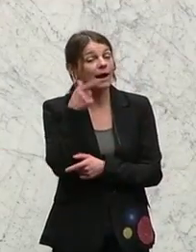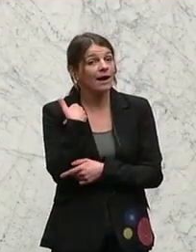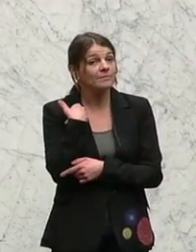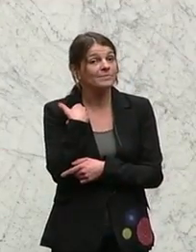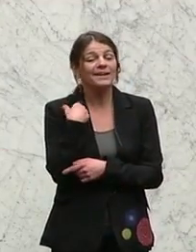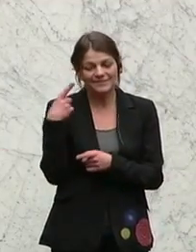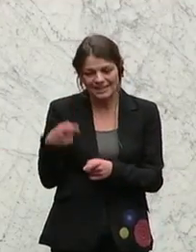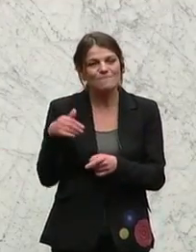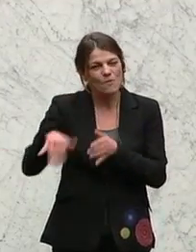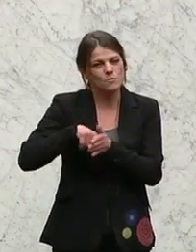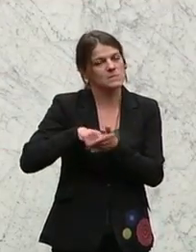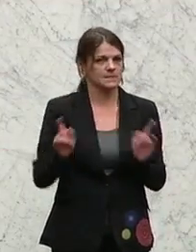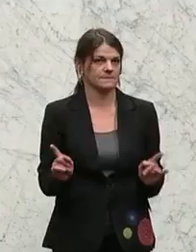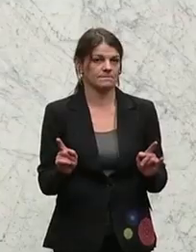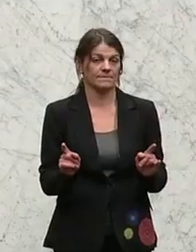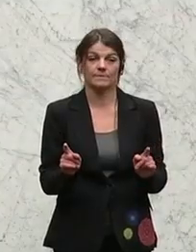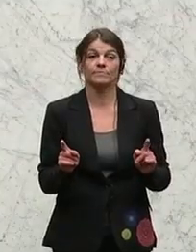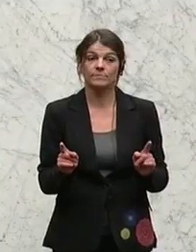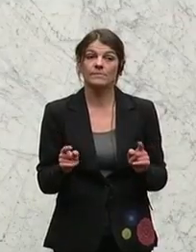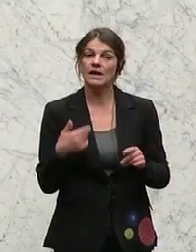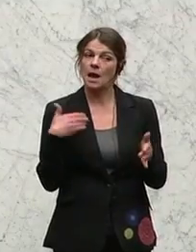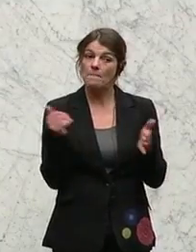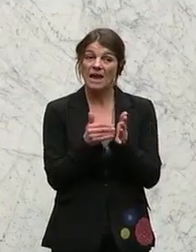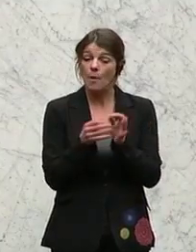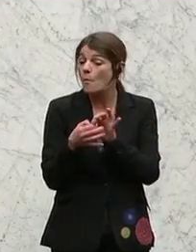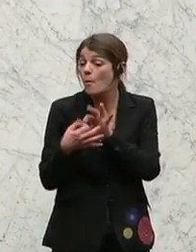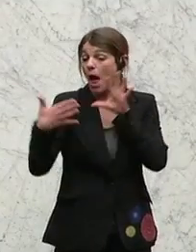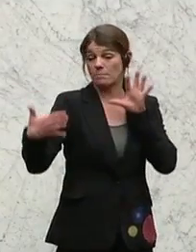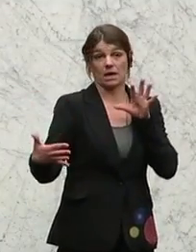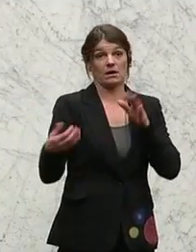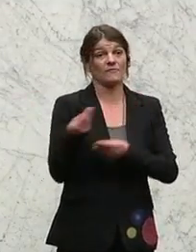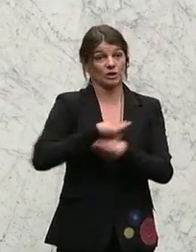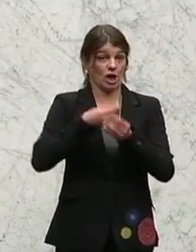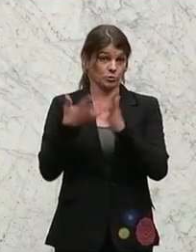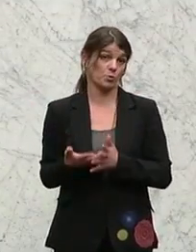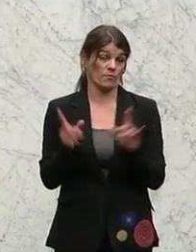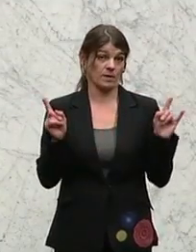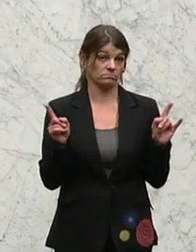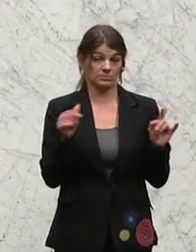auch anzusetzen. Es braucht die Unabhängigkeit der Wirtschaftsprüfer und